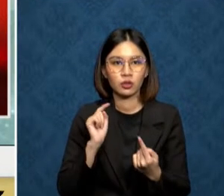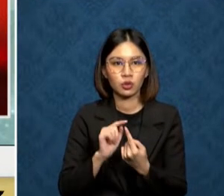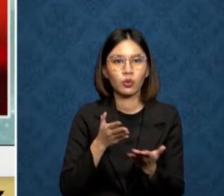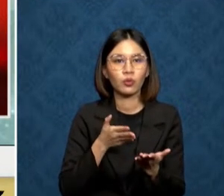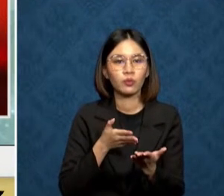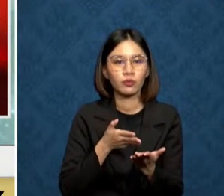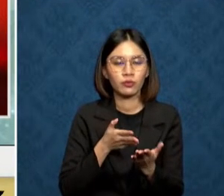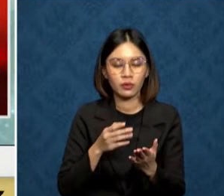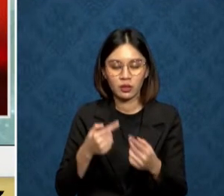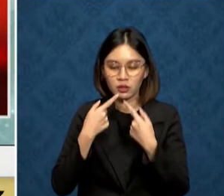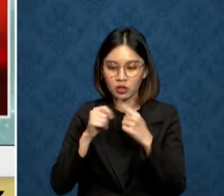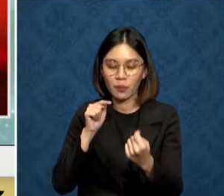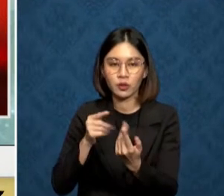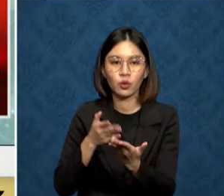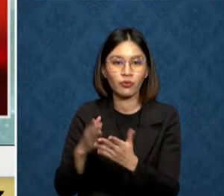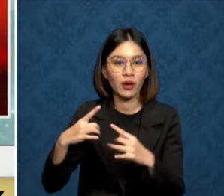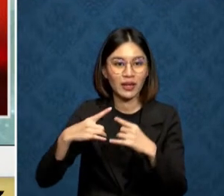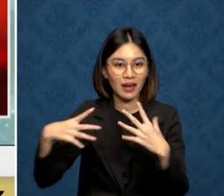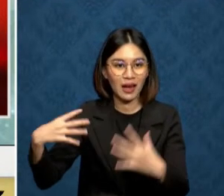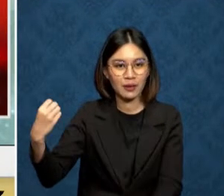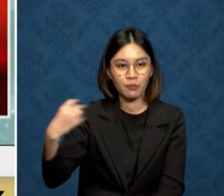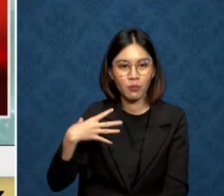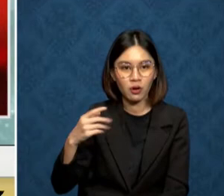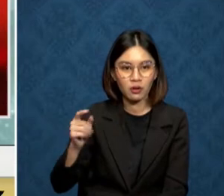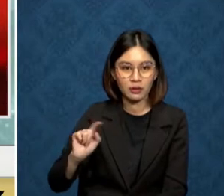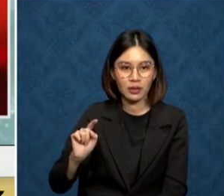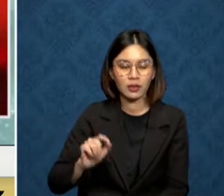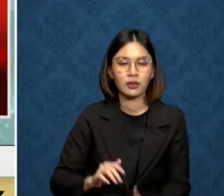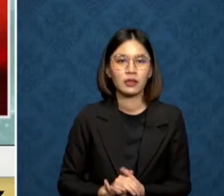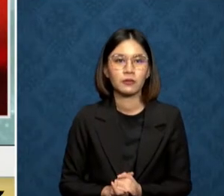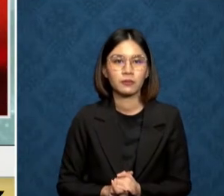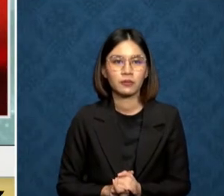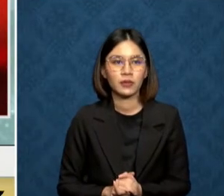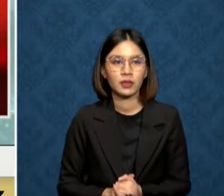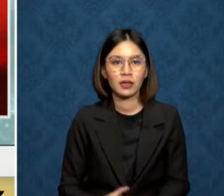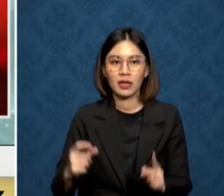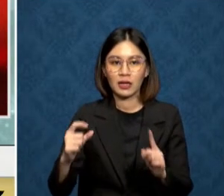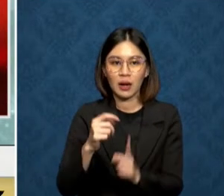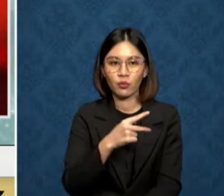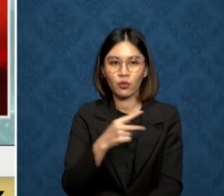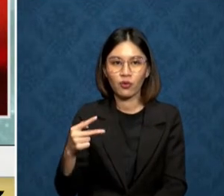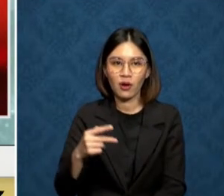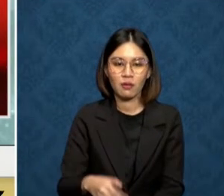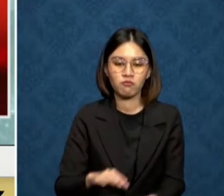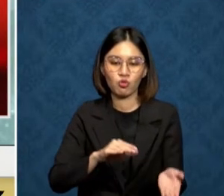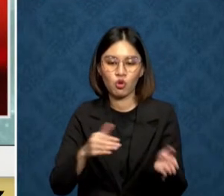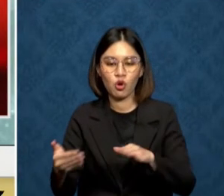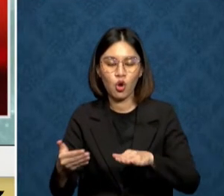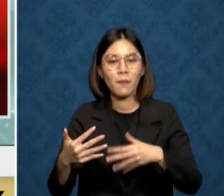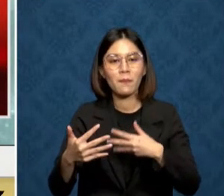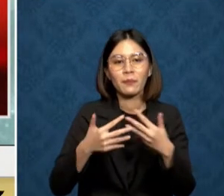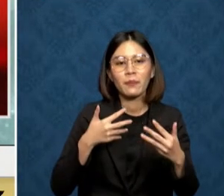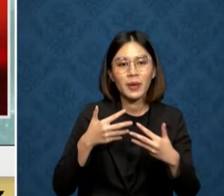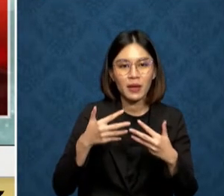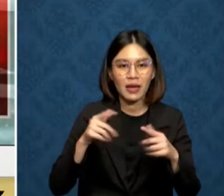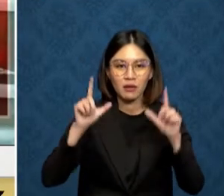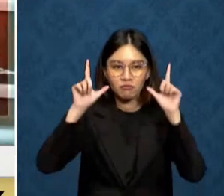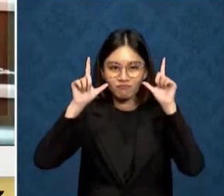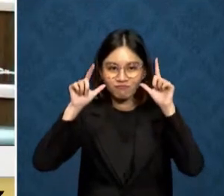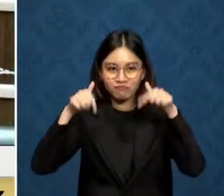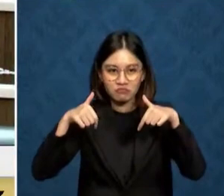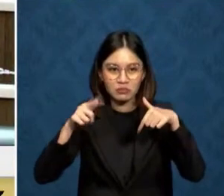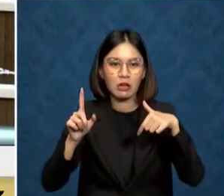ค้านครับที่ไดบอกว่าใช้วลีที่บอกว่า เจ้งไม่ว่า เสียหน้าไม่ได้